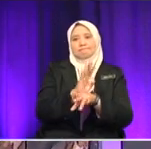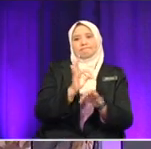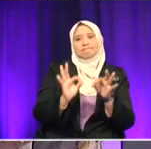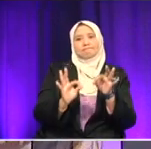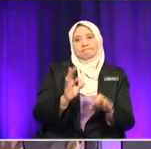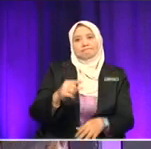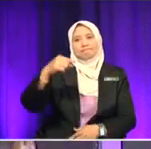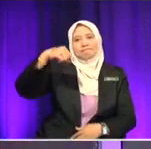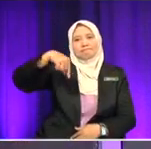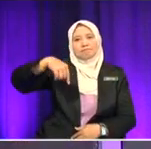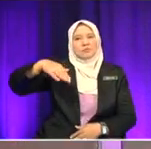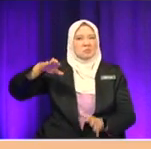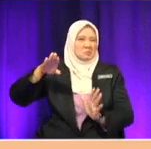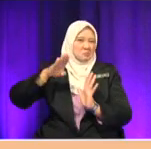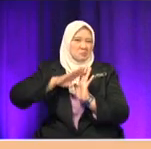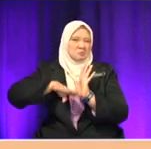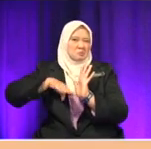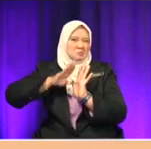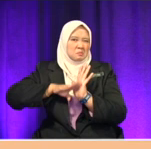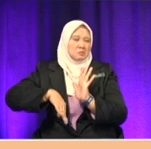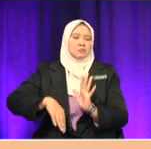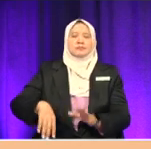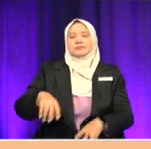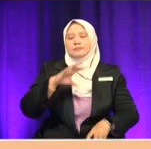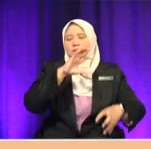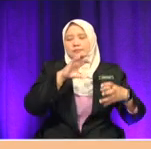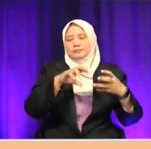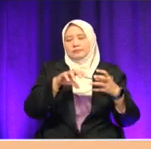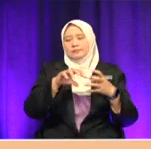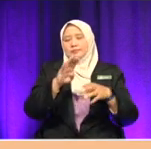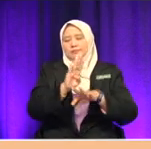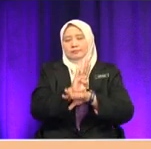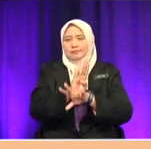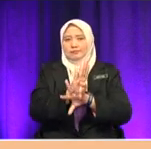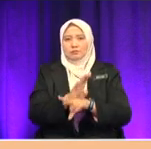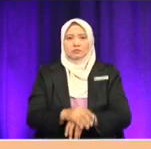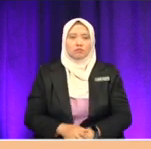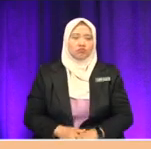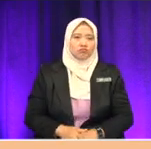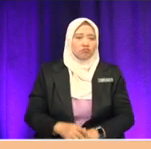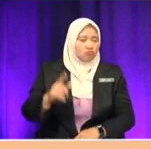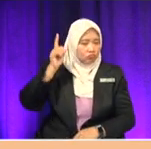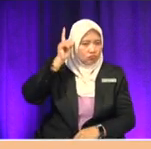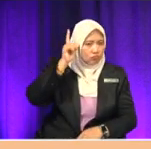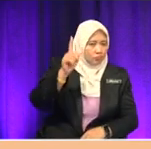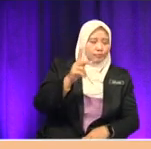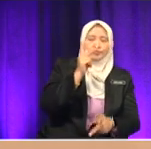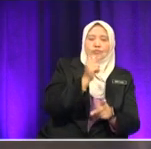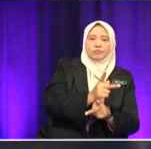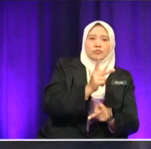lihat. Nyatakan satu pemerhatian pada bubur nutrien yang telah disimpan dalam kotak selama 3 hari. Siapa nak cuba?